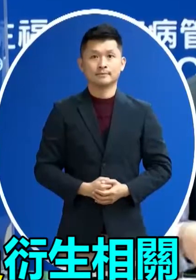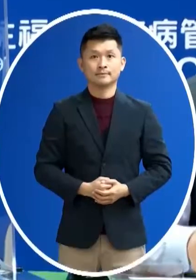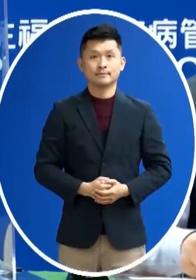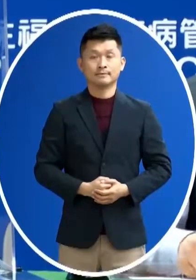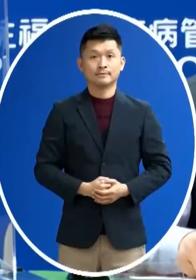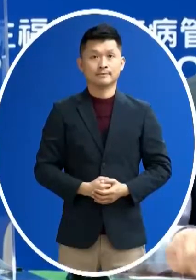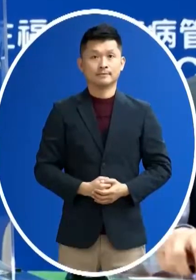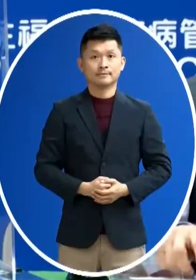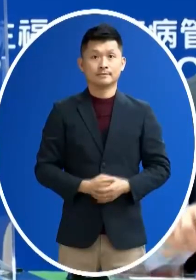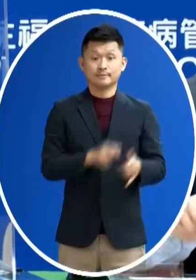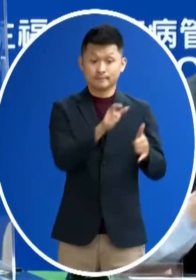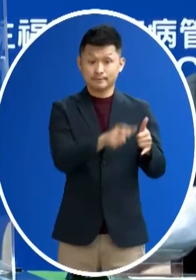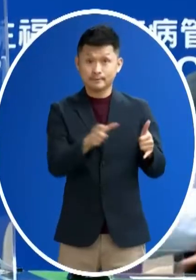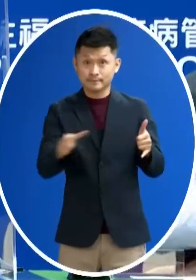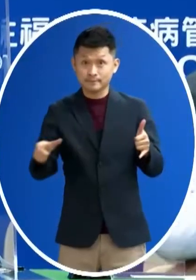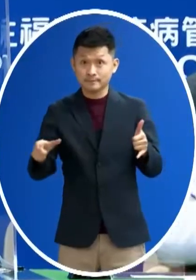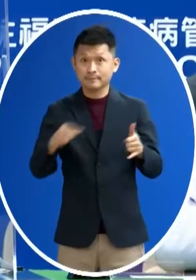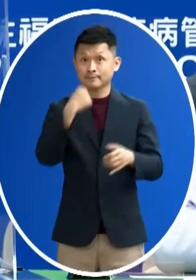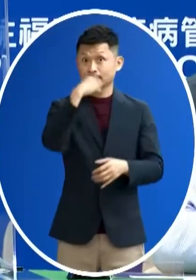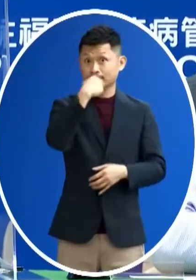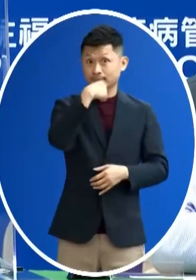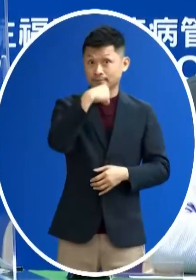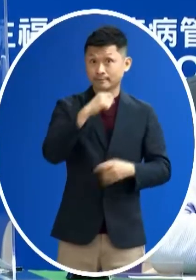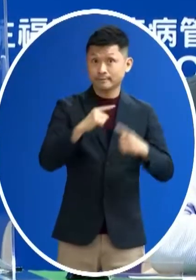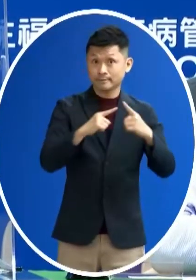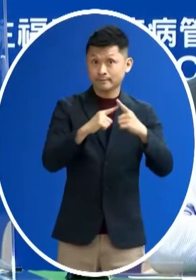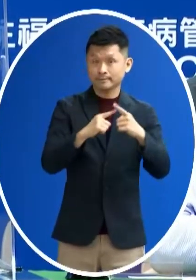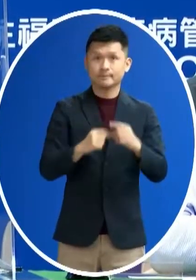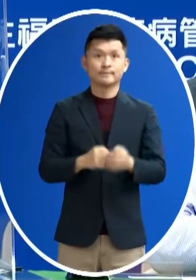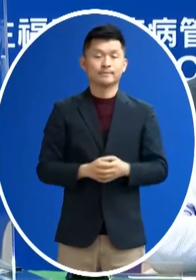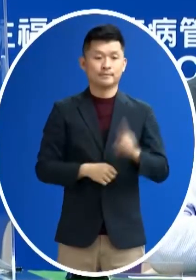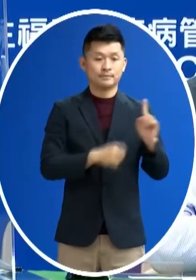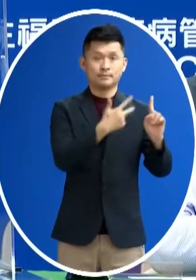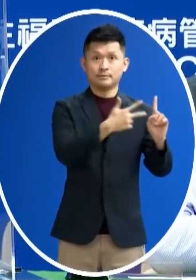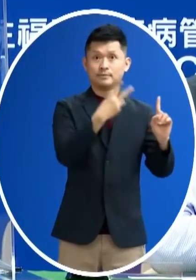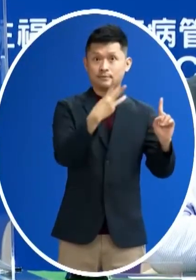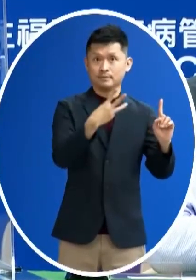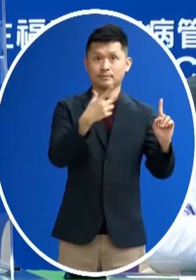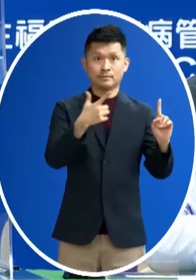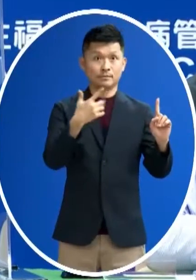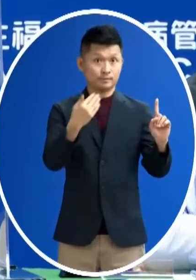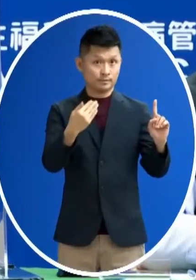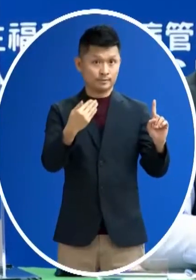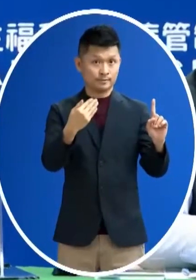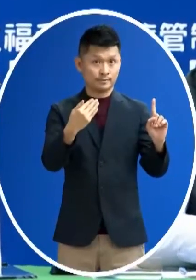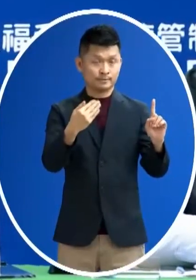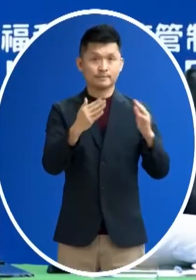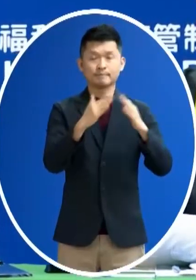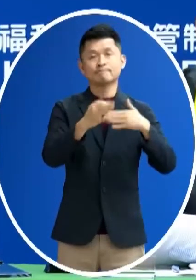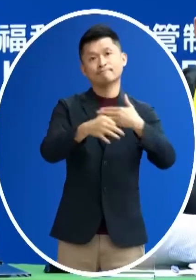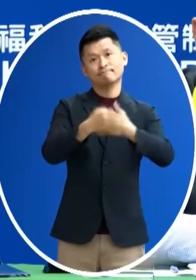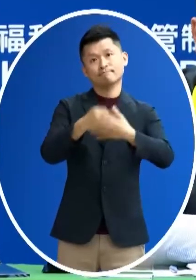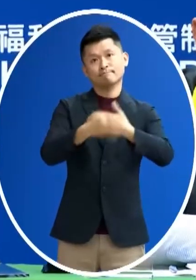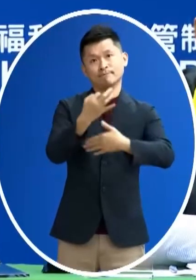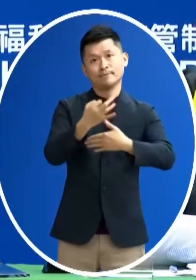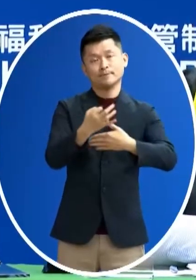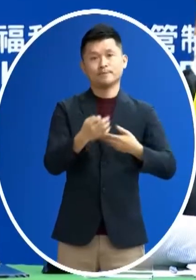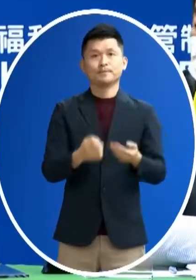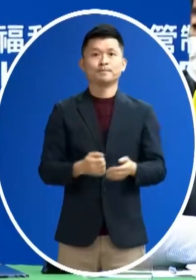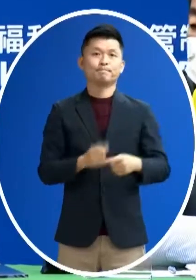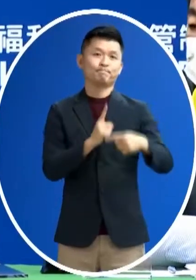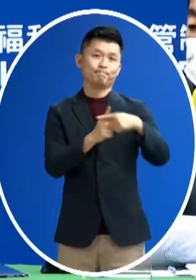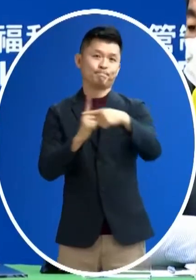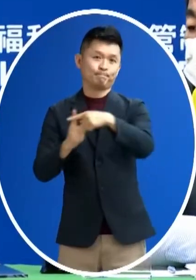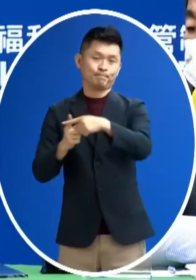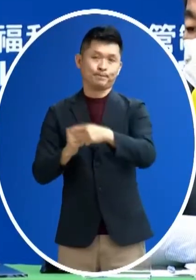增加的个案，本土的个案，一个是17369的家人，17369